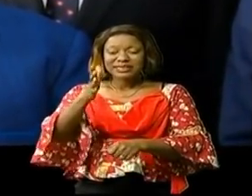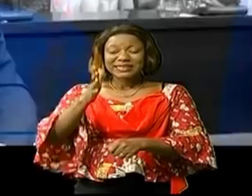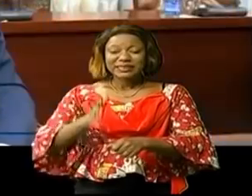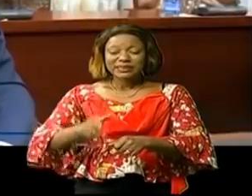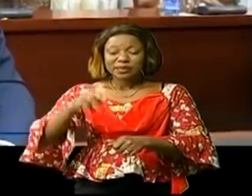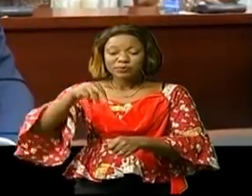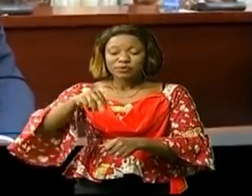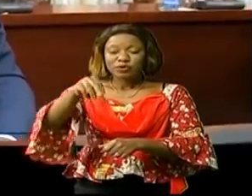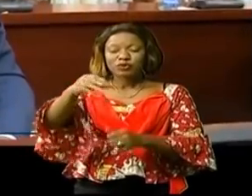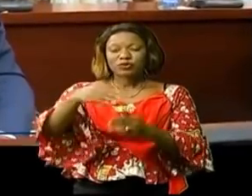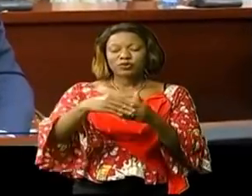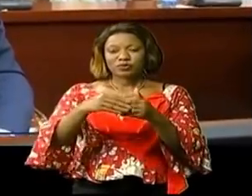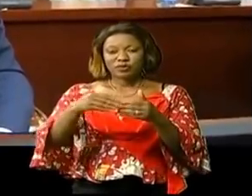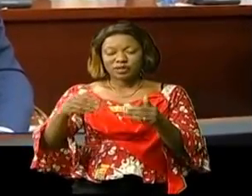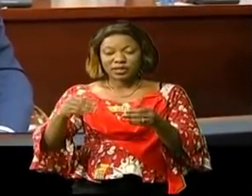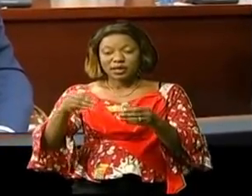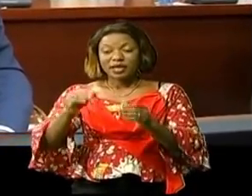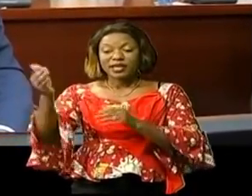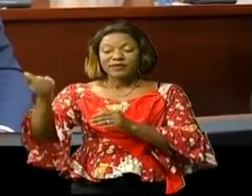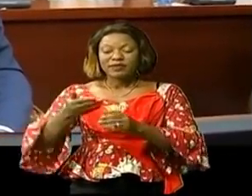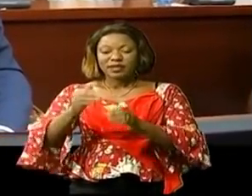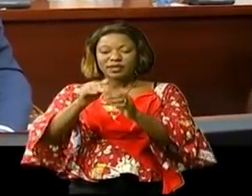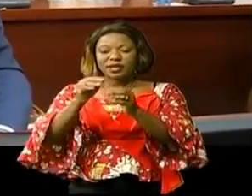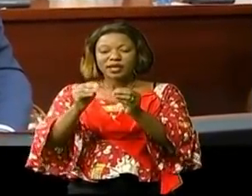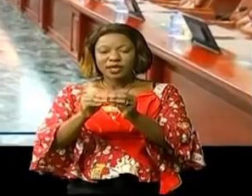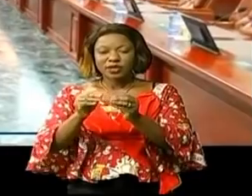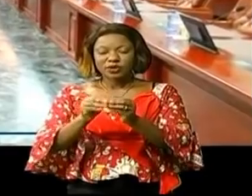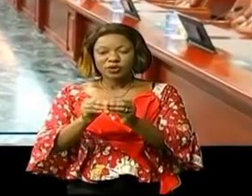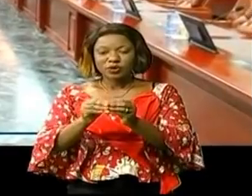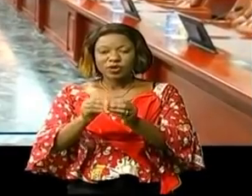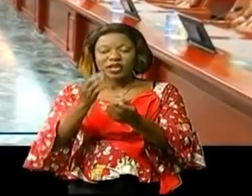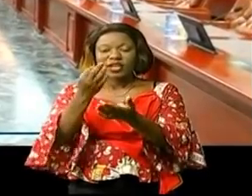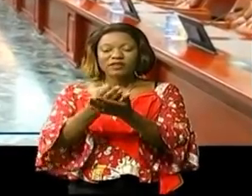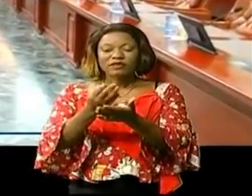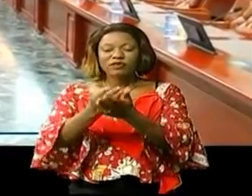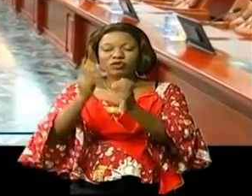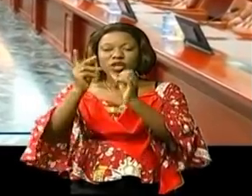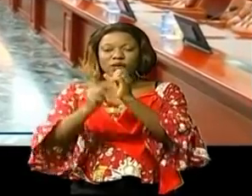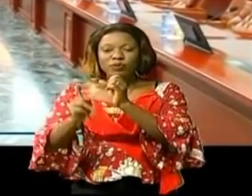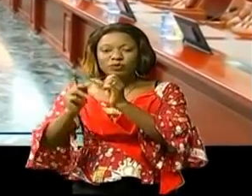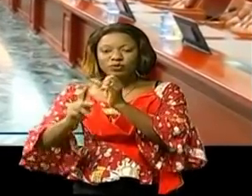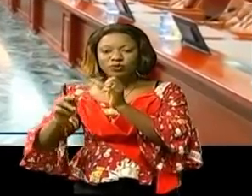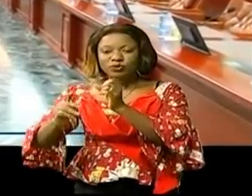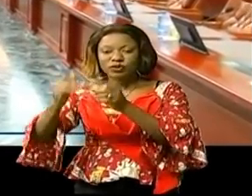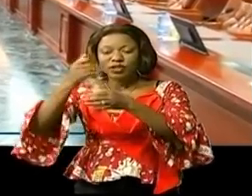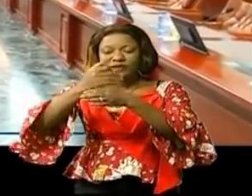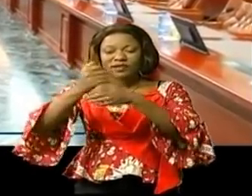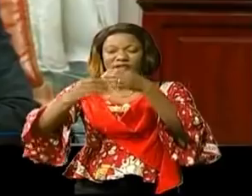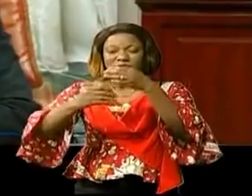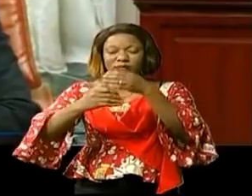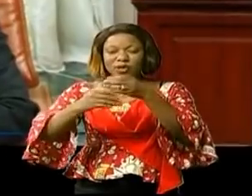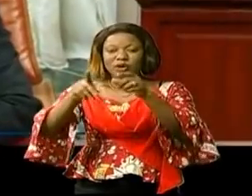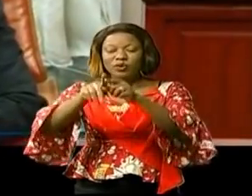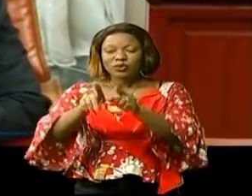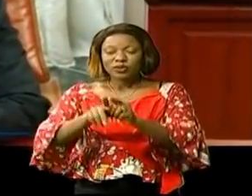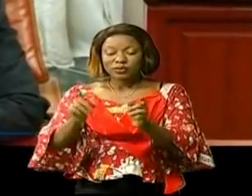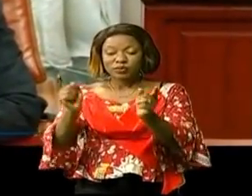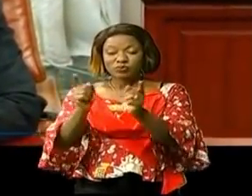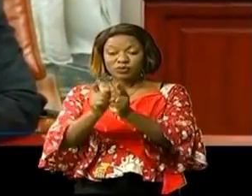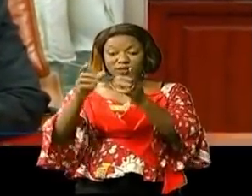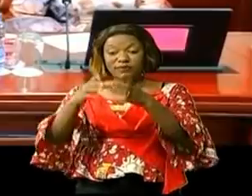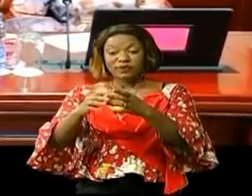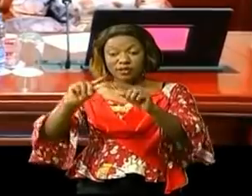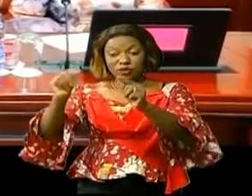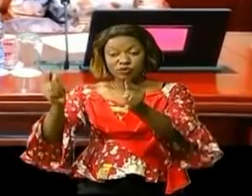de dollars. Invité à cette réunion, le Fonds de promotion des investissements FPI a rencontré la délégation de la AfriSimBank avec